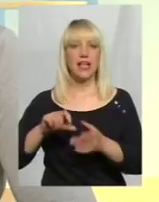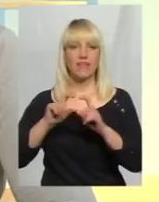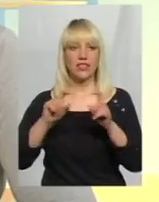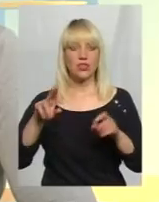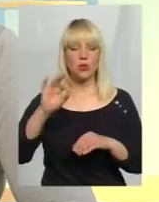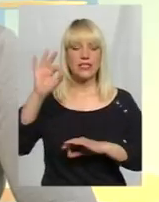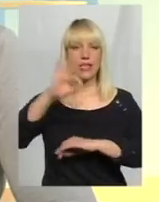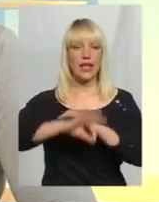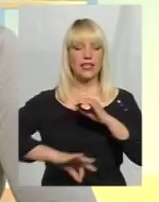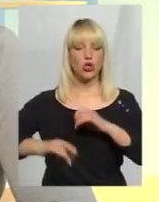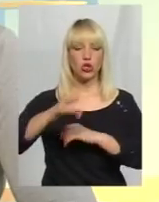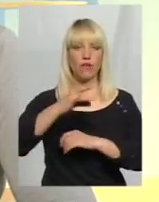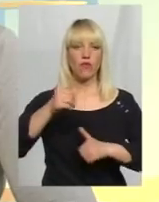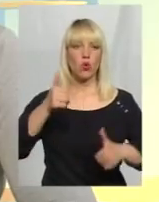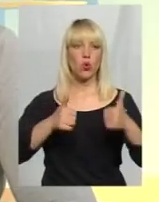западному региону